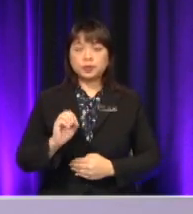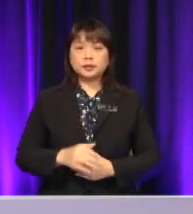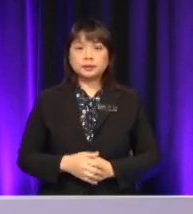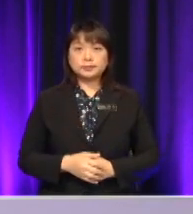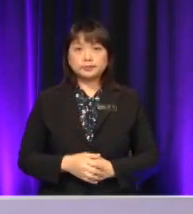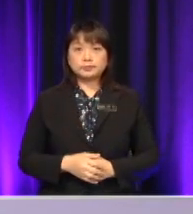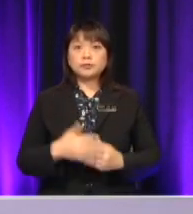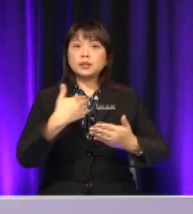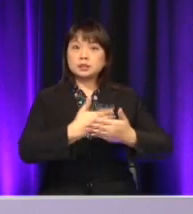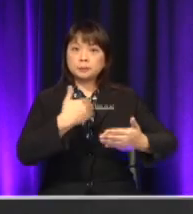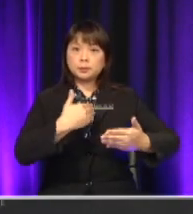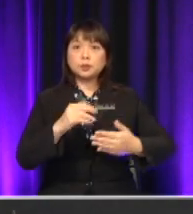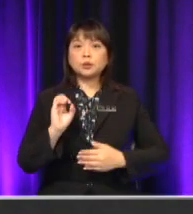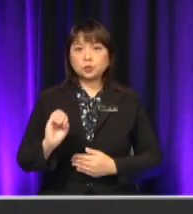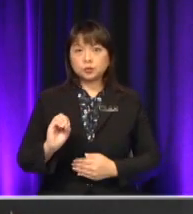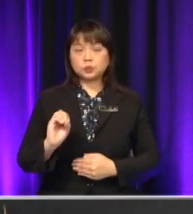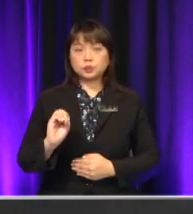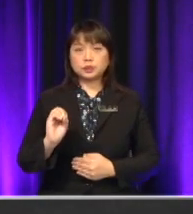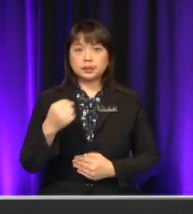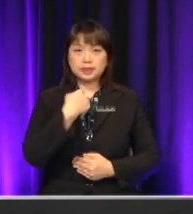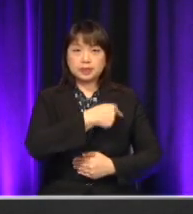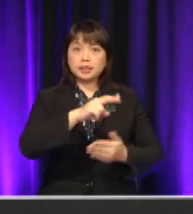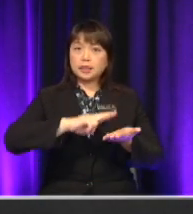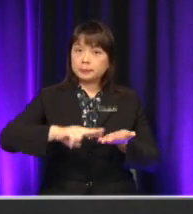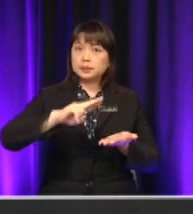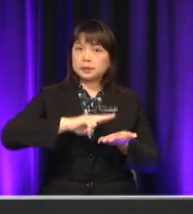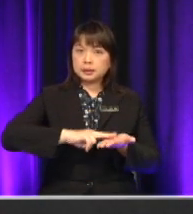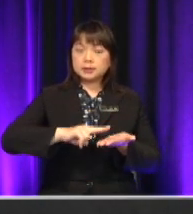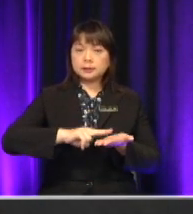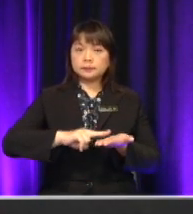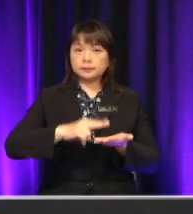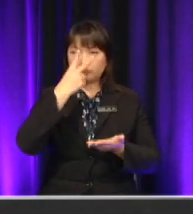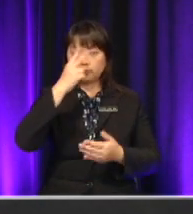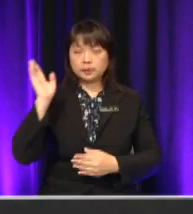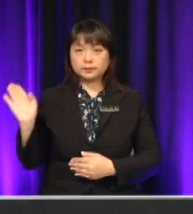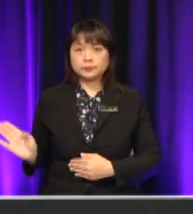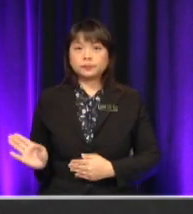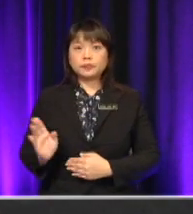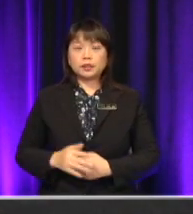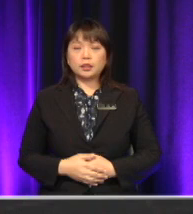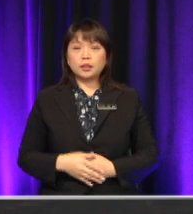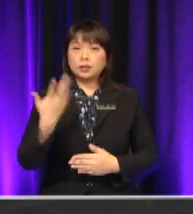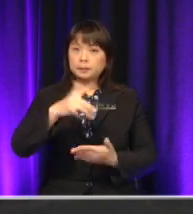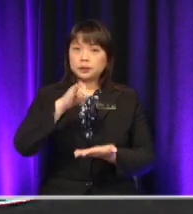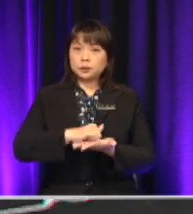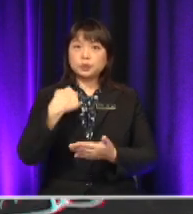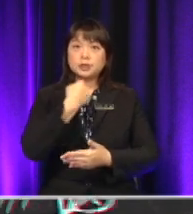kosong, sebelum kosong tu. Okey, sebelum kosong tu kat sinilah. Okey, dekat sini. Okey, kemudian kita tulis dulu